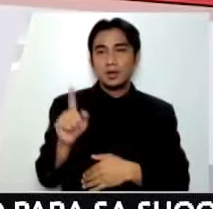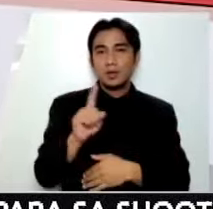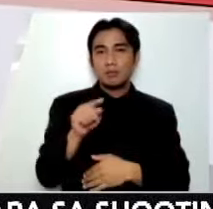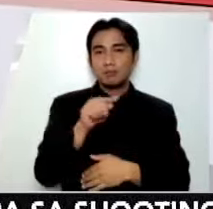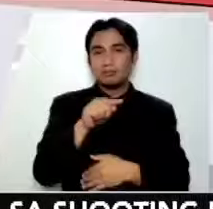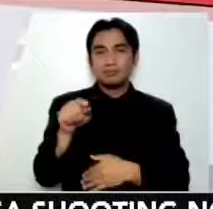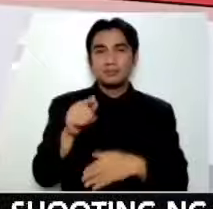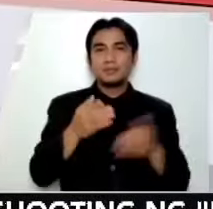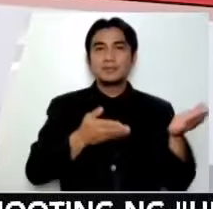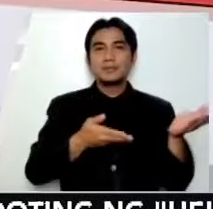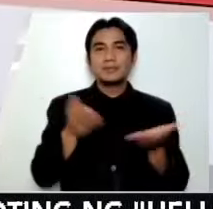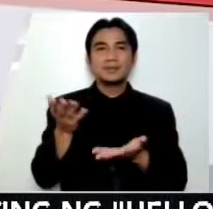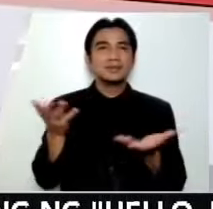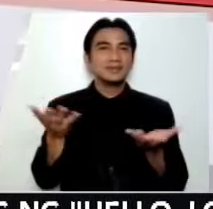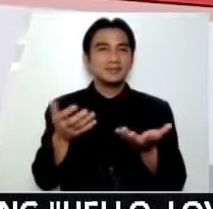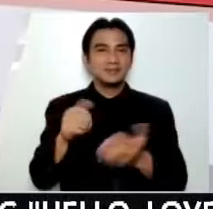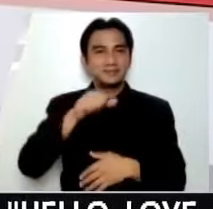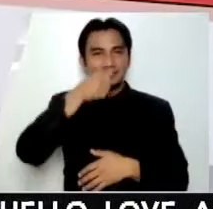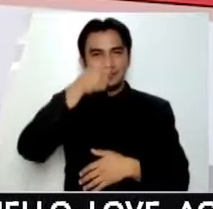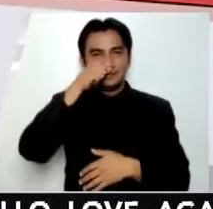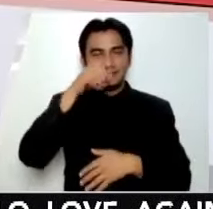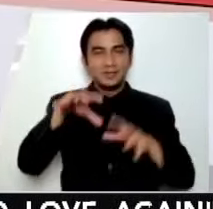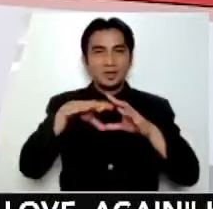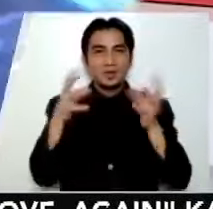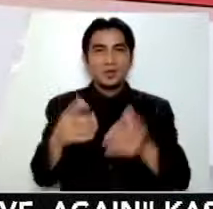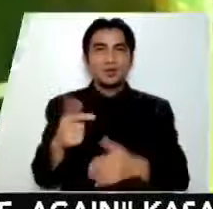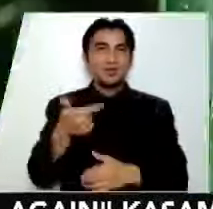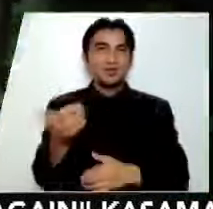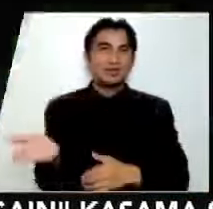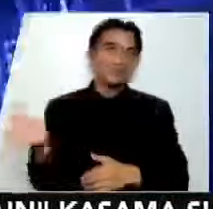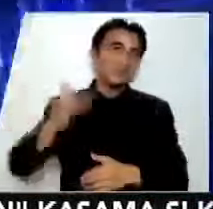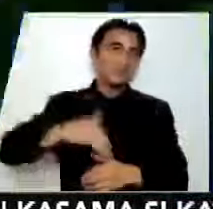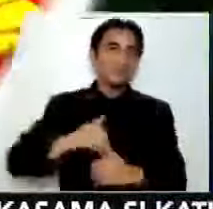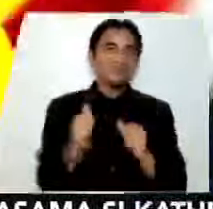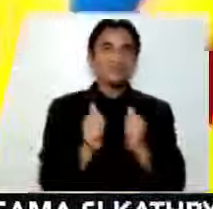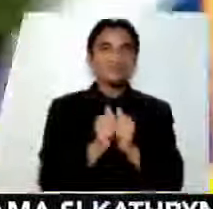anime. Chee tayo riyan kasama si Katrina Son.